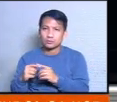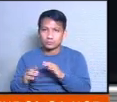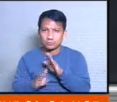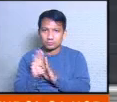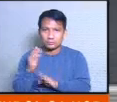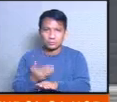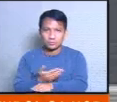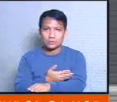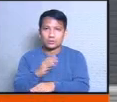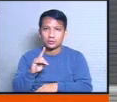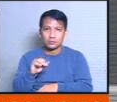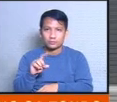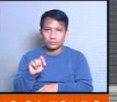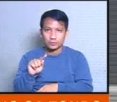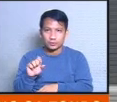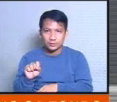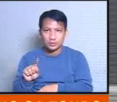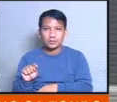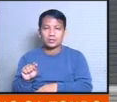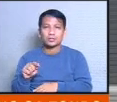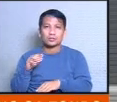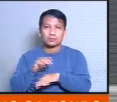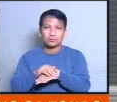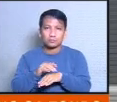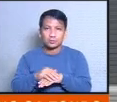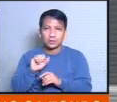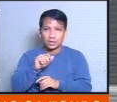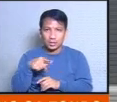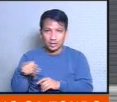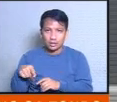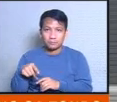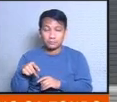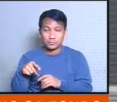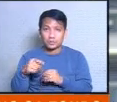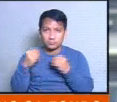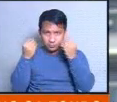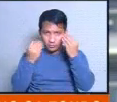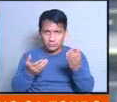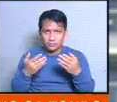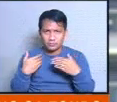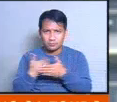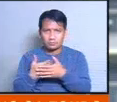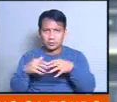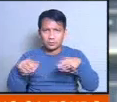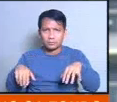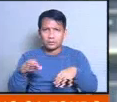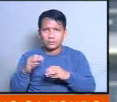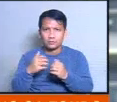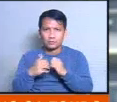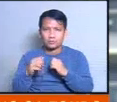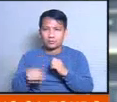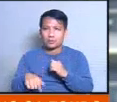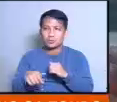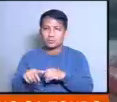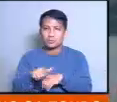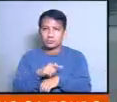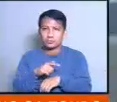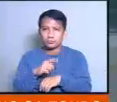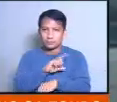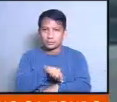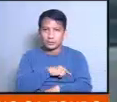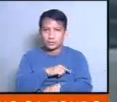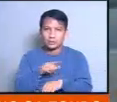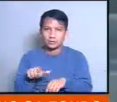na rin daw ang DOST Phivolcs ng Hazard Hunter app na tumutukoy sa pinakamalapit na fault line at kalidad ng lupa sa isang